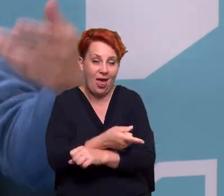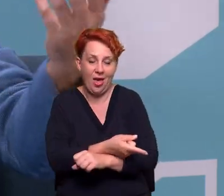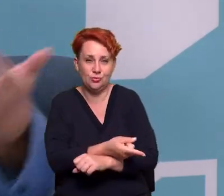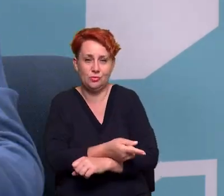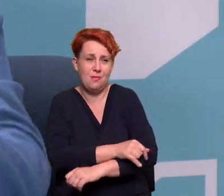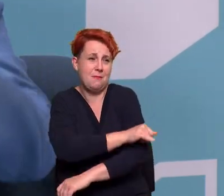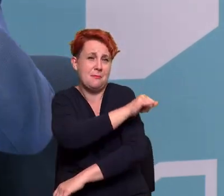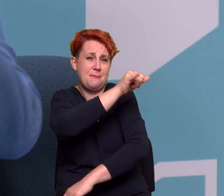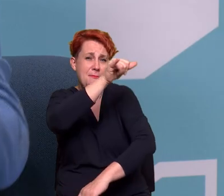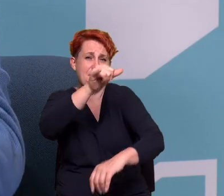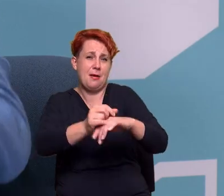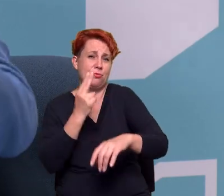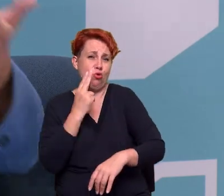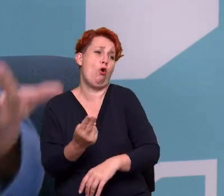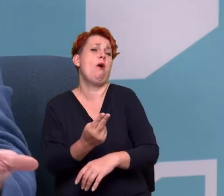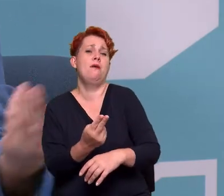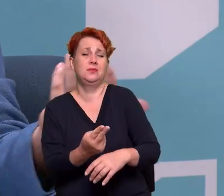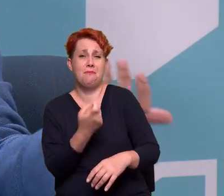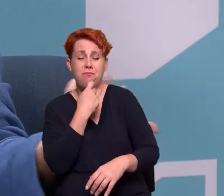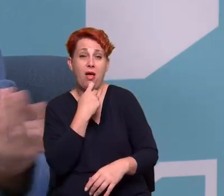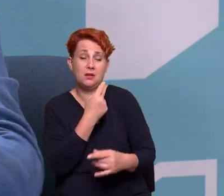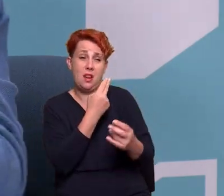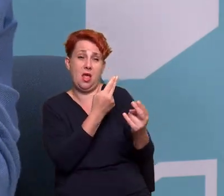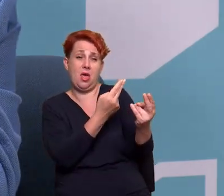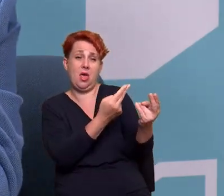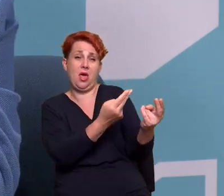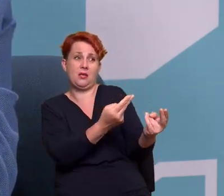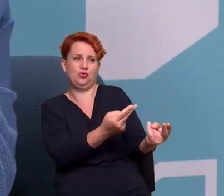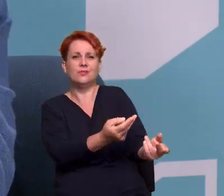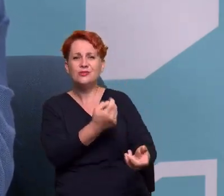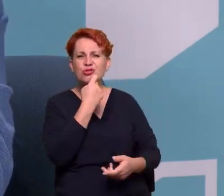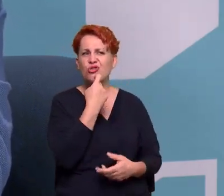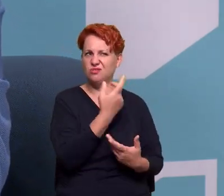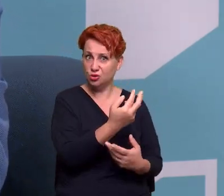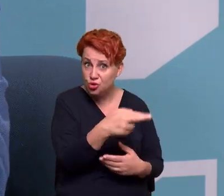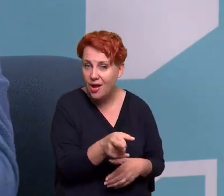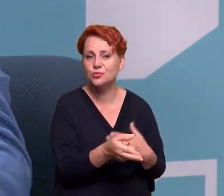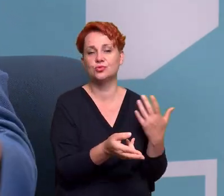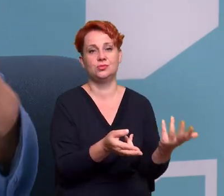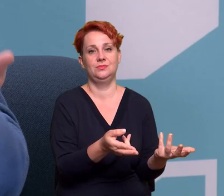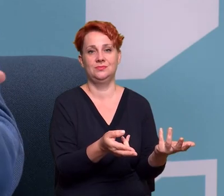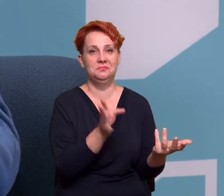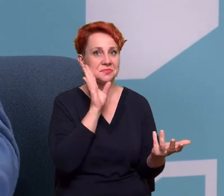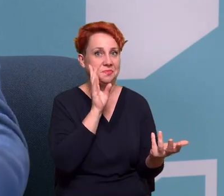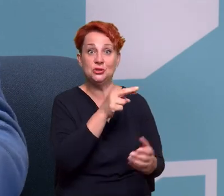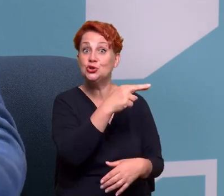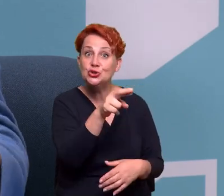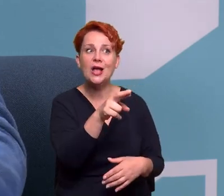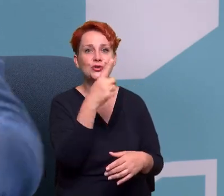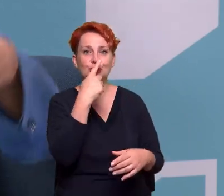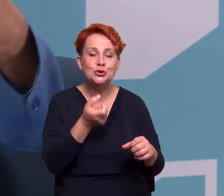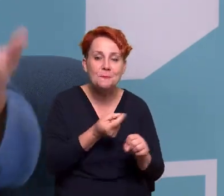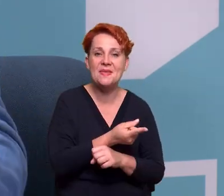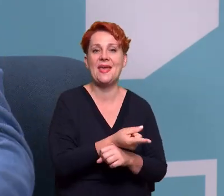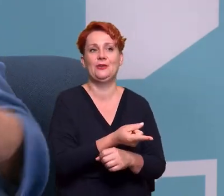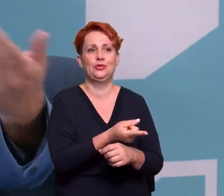ton plastiku, które gdzieś tam zalegają, które nie są, no właśnie czym one są, czy one są jeszcze rzeczami, prawda? To są jakieś